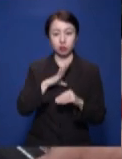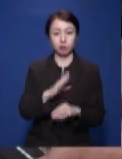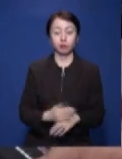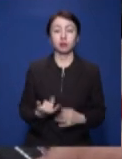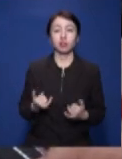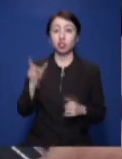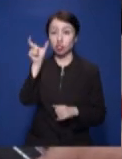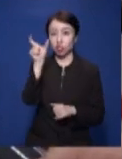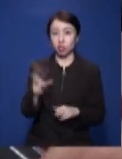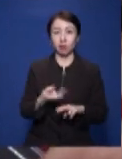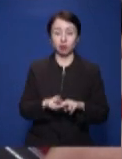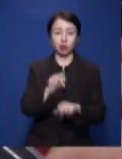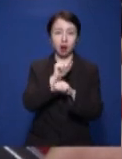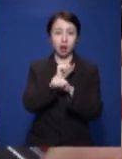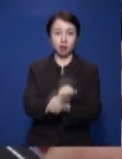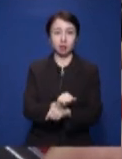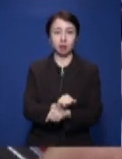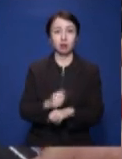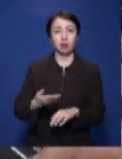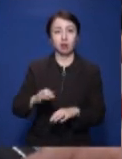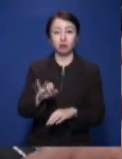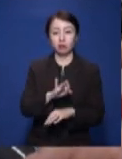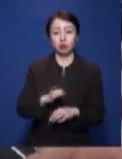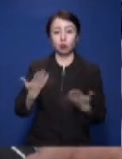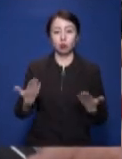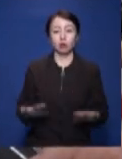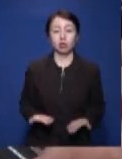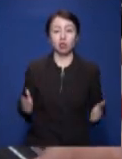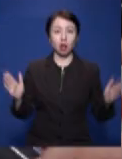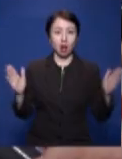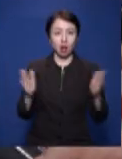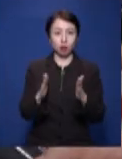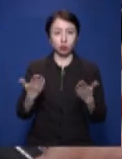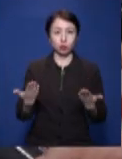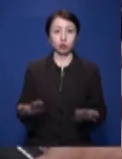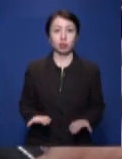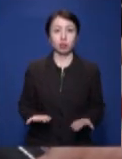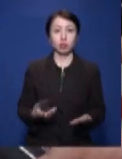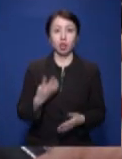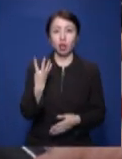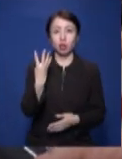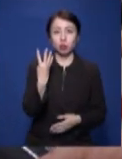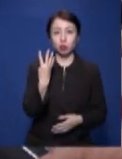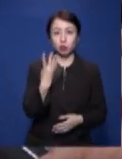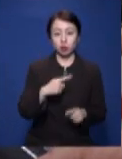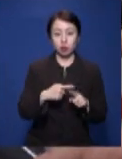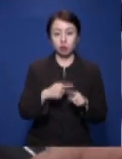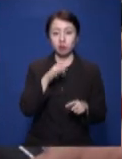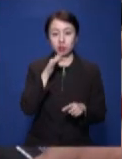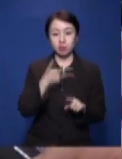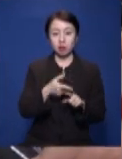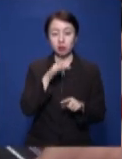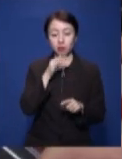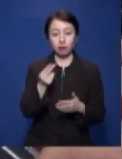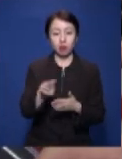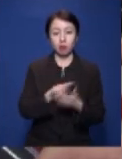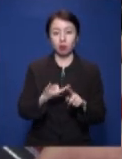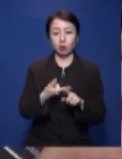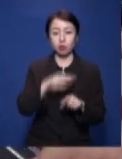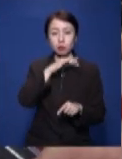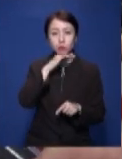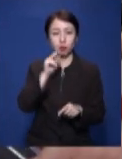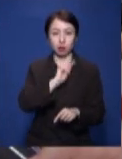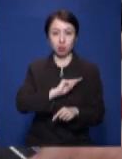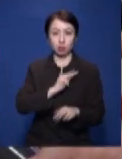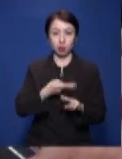Человек, который оставил след в нашей истории. Он прожил короткую жизнь, всего лишь 40 с лишним лет, но за это время он написал очень многие